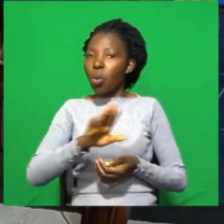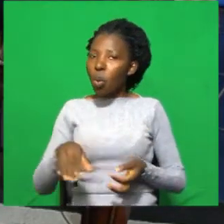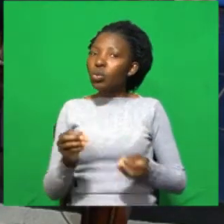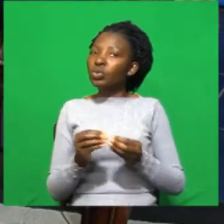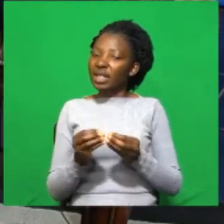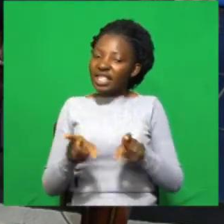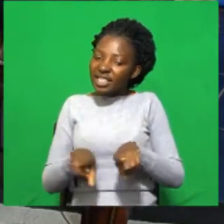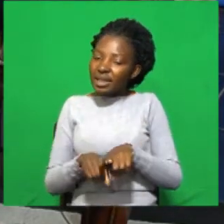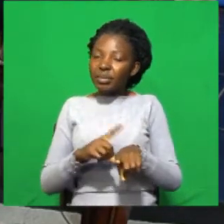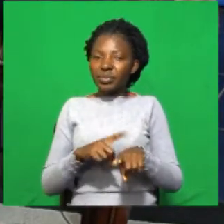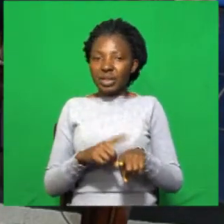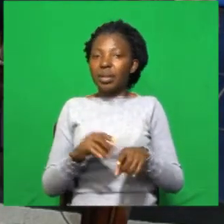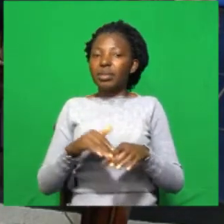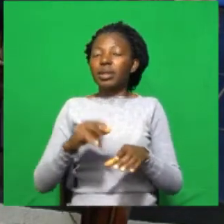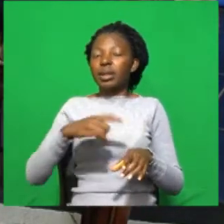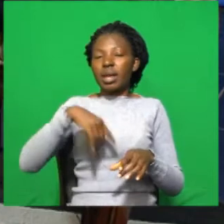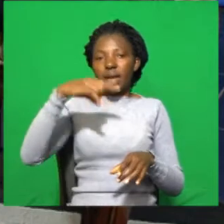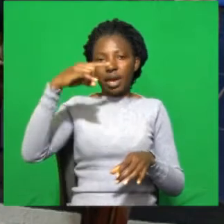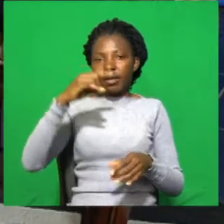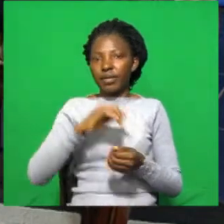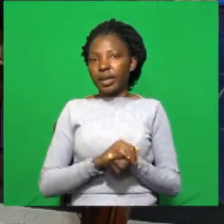mumwe vari kuenderana.